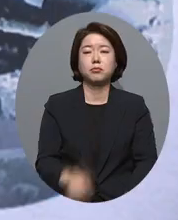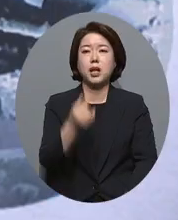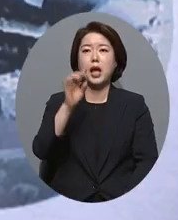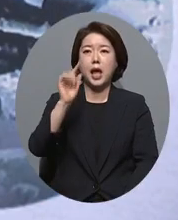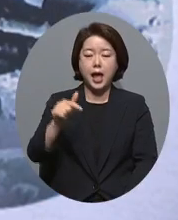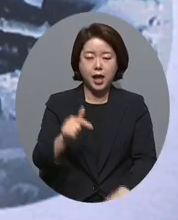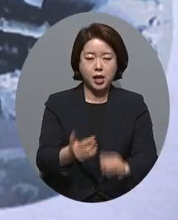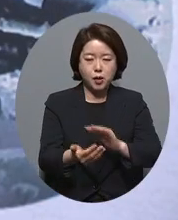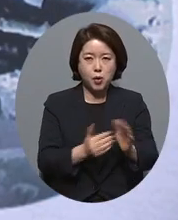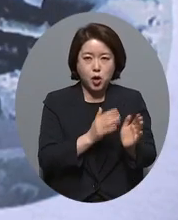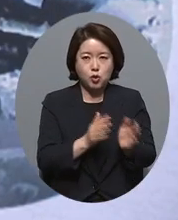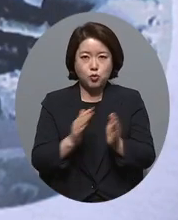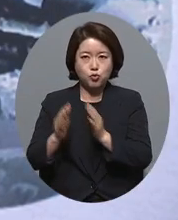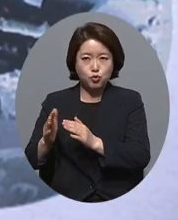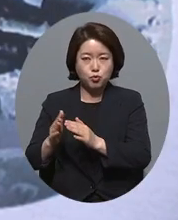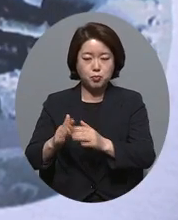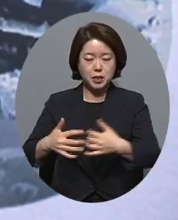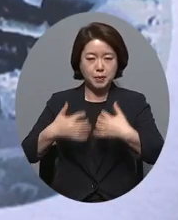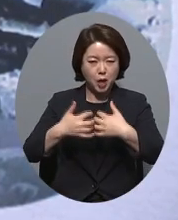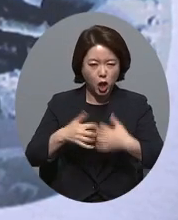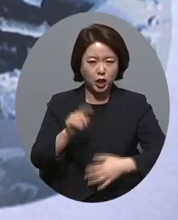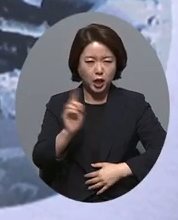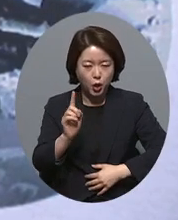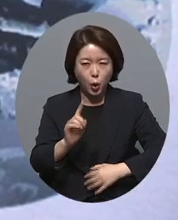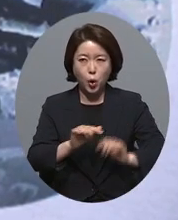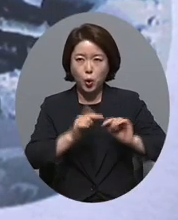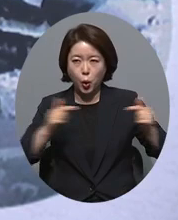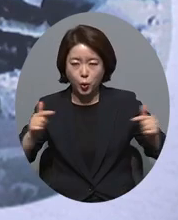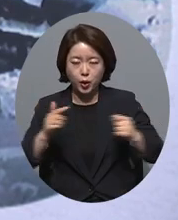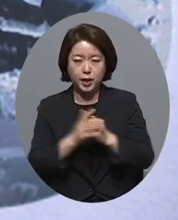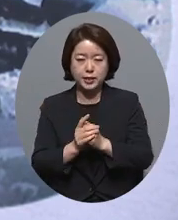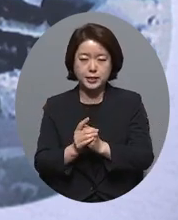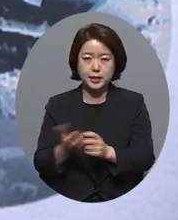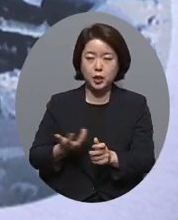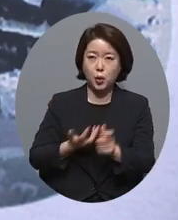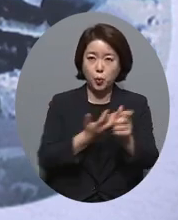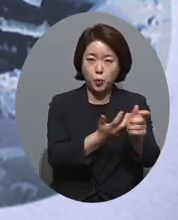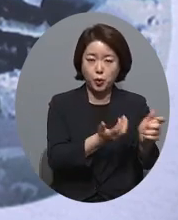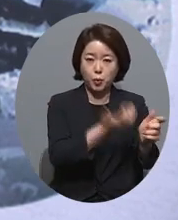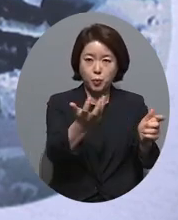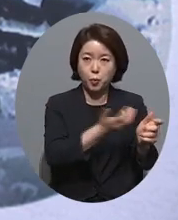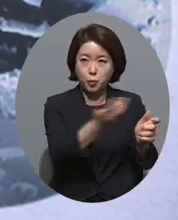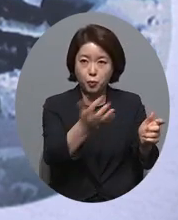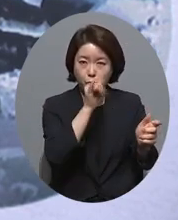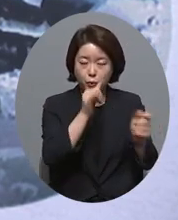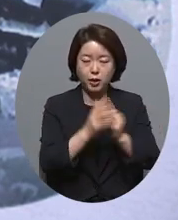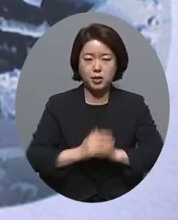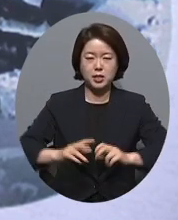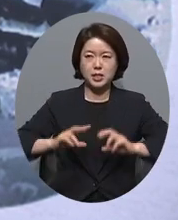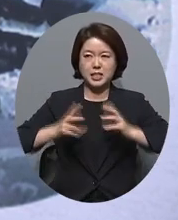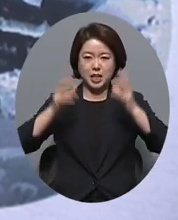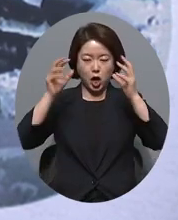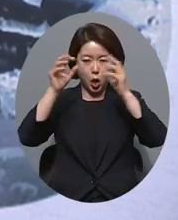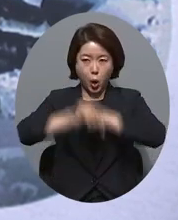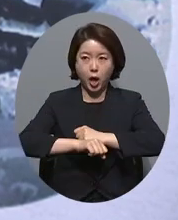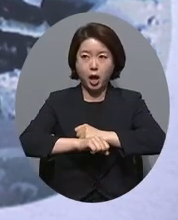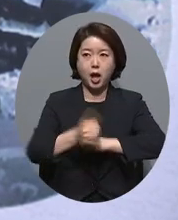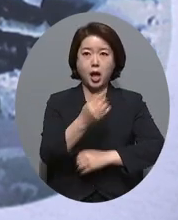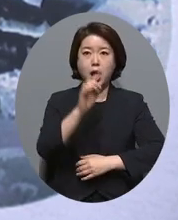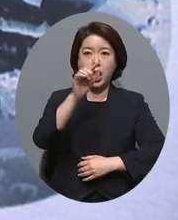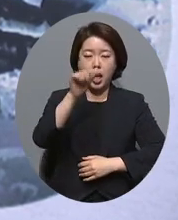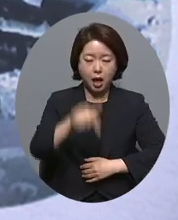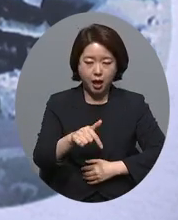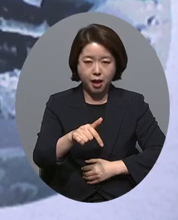핵장비를 우크라이나로 수송을 하고 또 핵실험을 위해서 지구 종말의 무기로 불리는 핵 어뢰